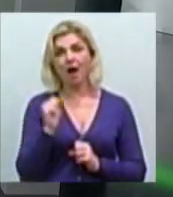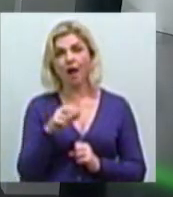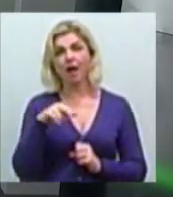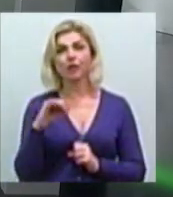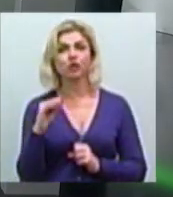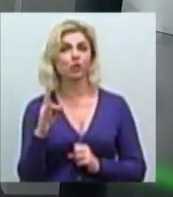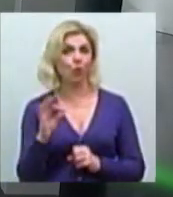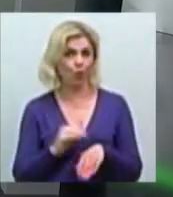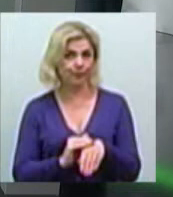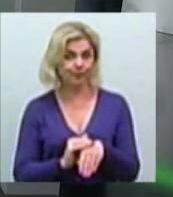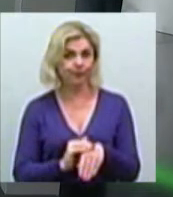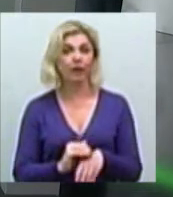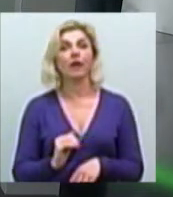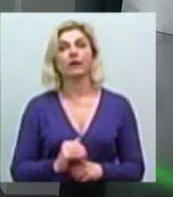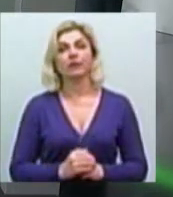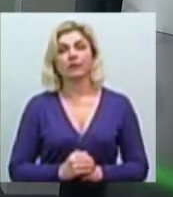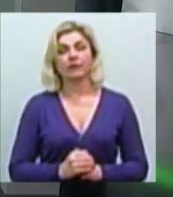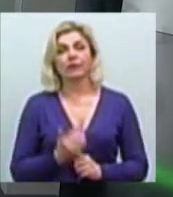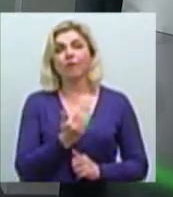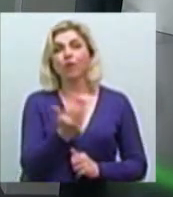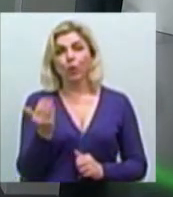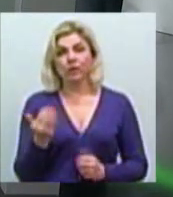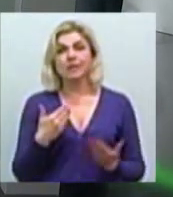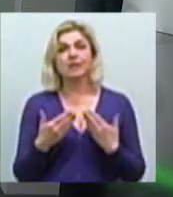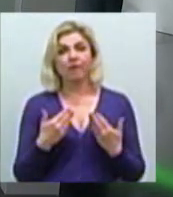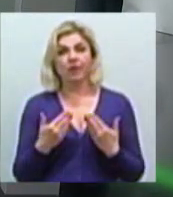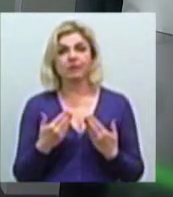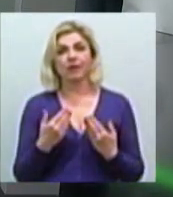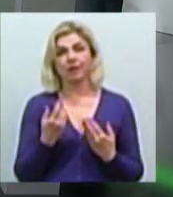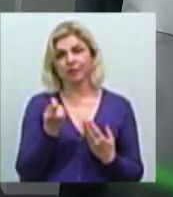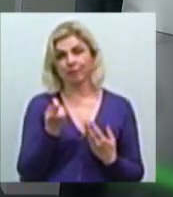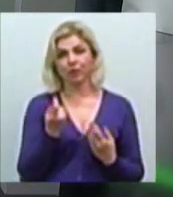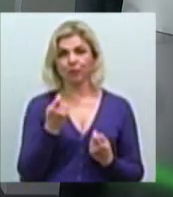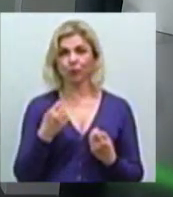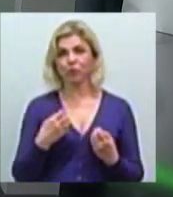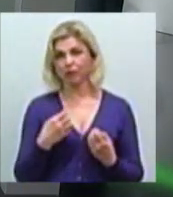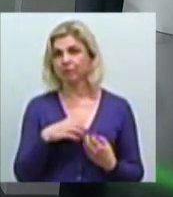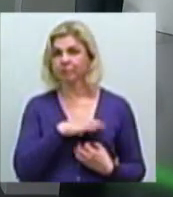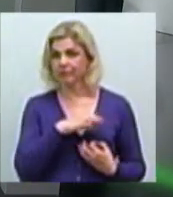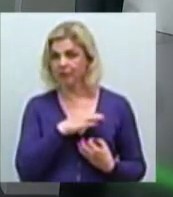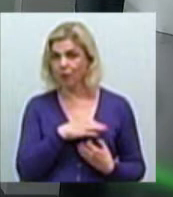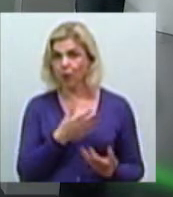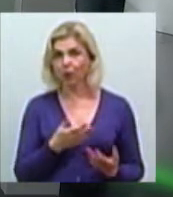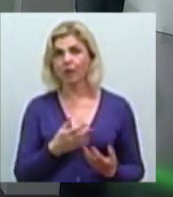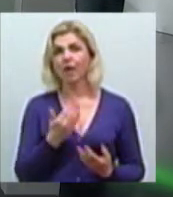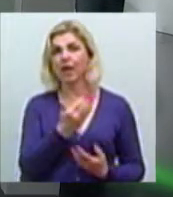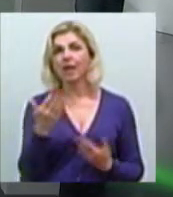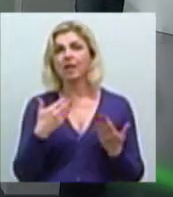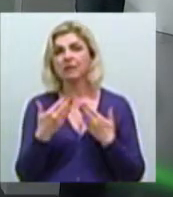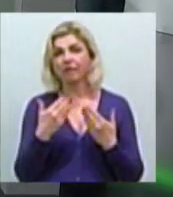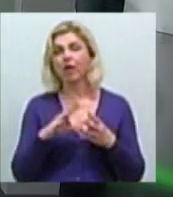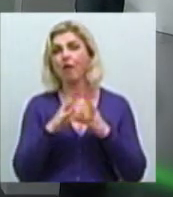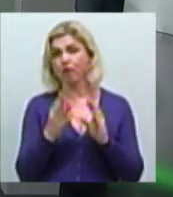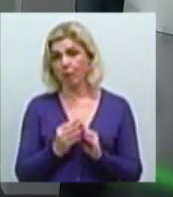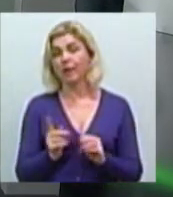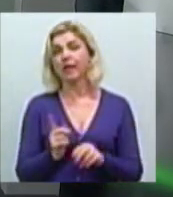Личко. Тобто вони ставляться з деякою пересторогою. Їх ставлення загалом нейтральне,